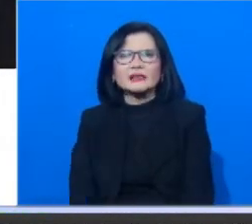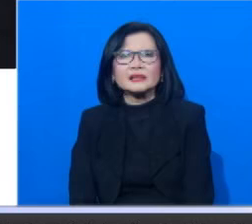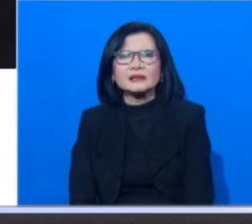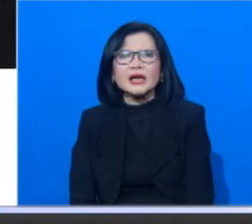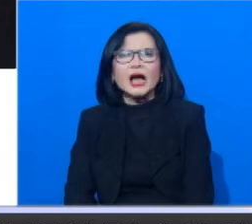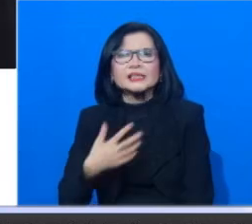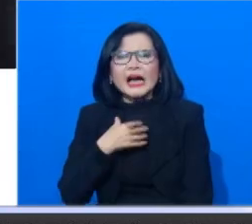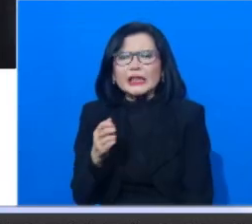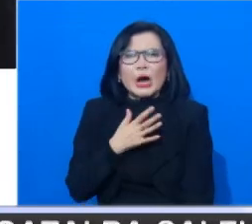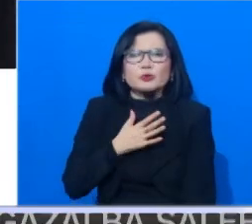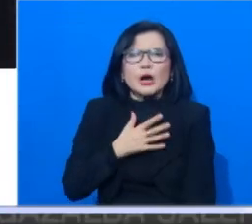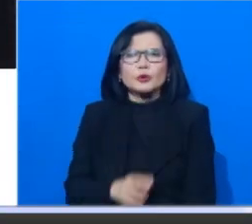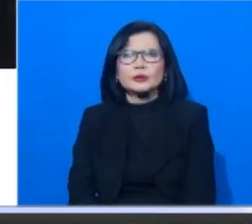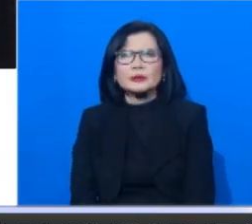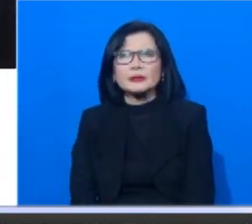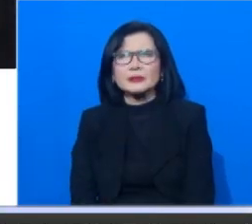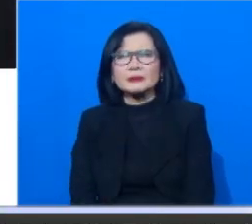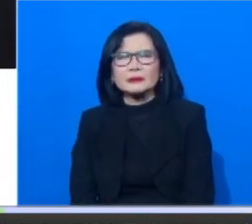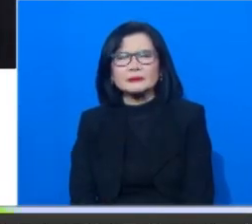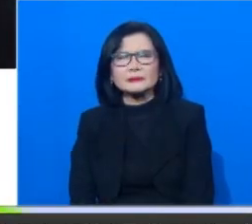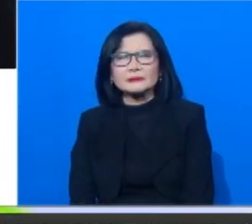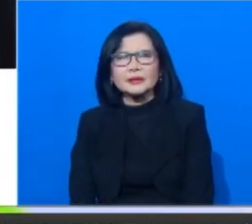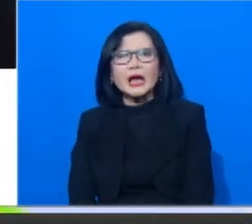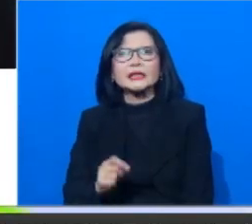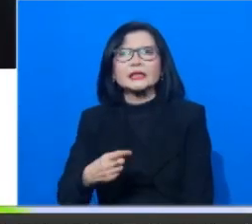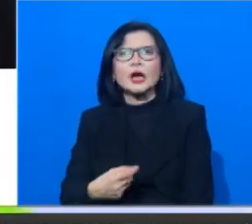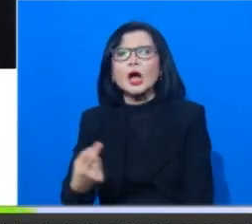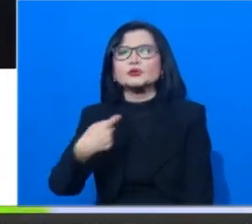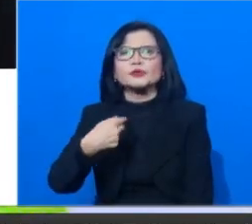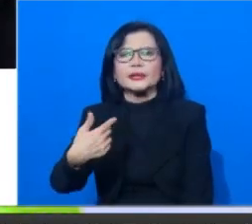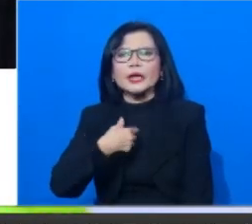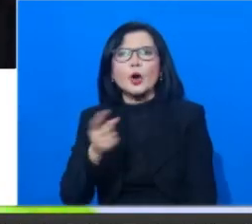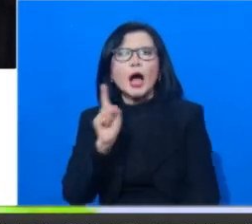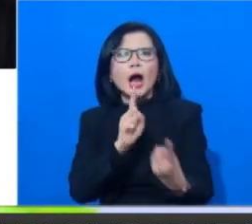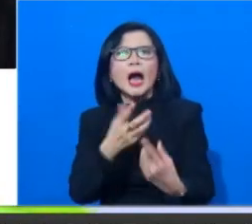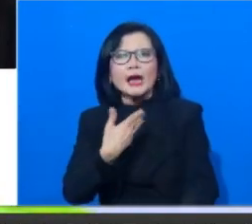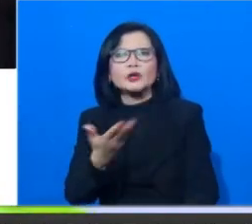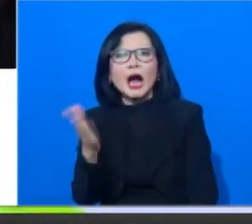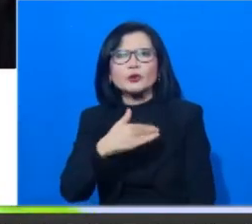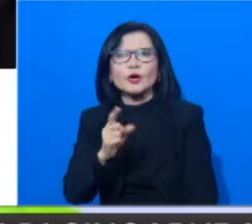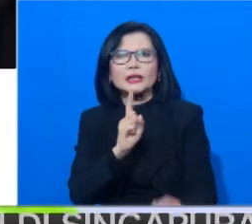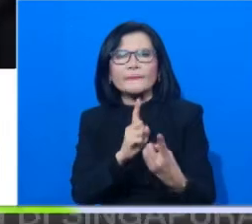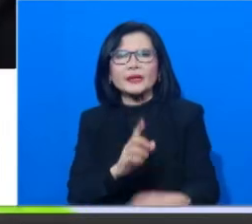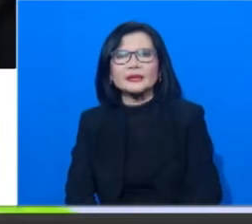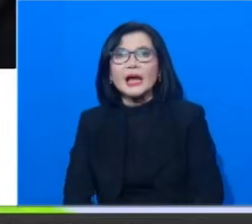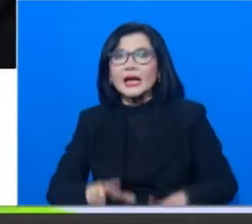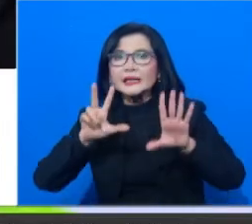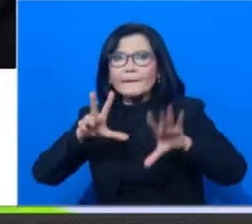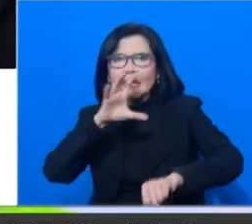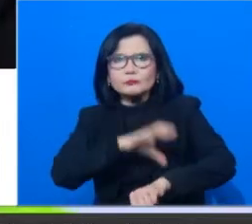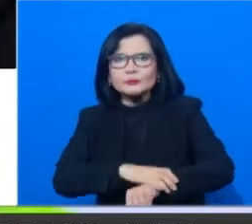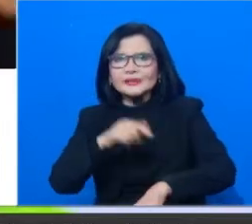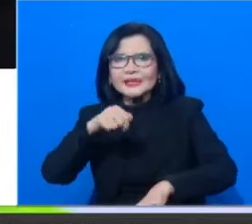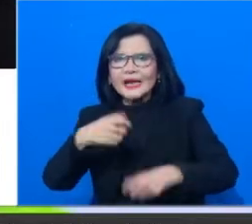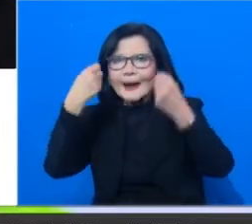hanya ngupet atau misalkan kompis Jangan dimaskerin coba tunjukin muka sit Oke Mas pegi e ada delapan terpidana yang kemudian saat ini